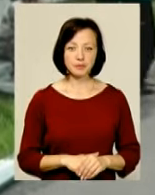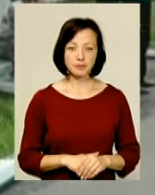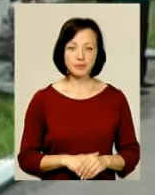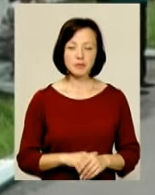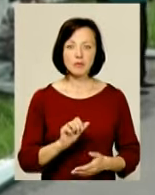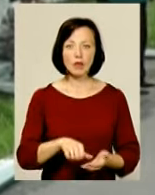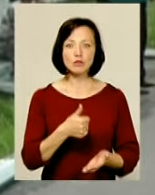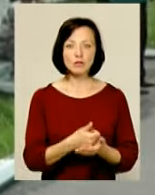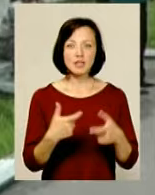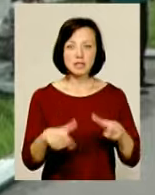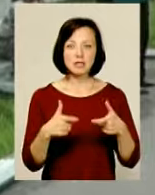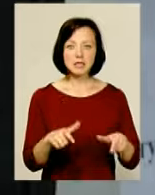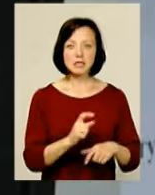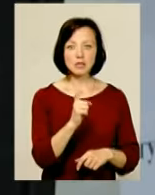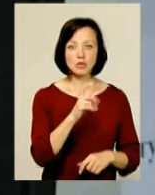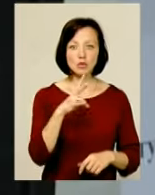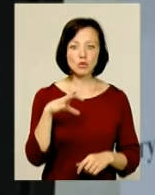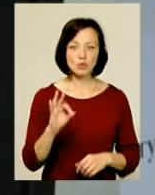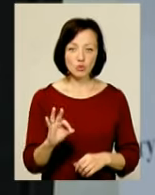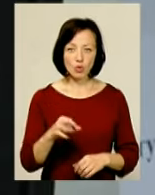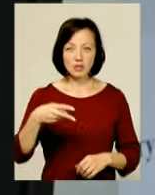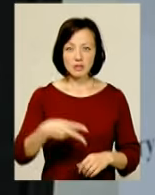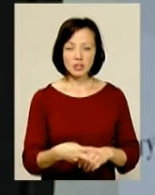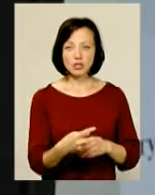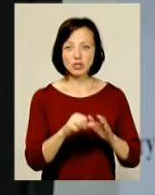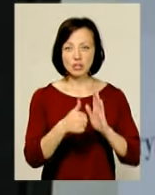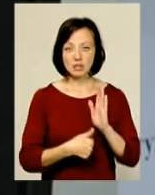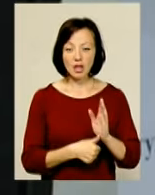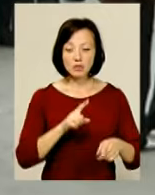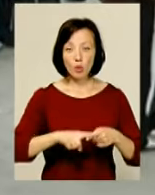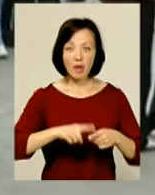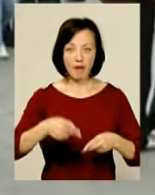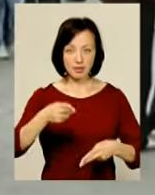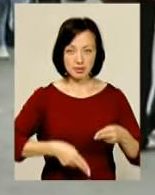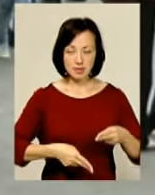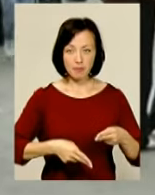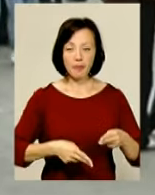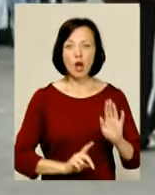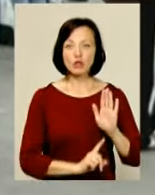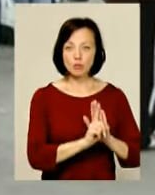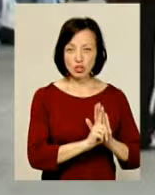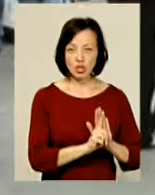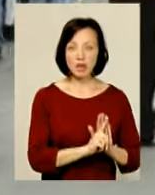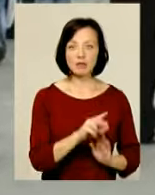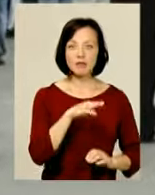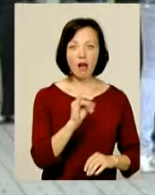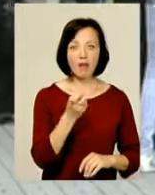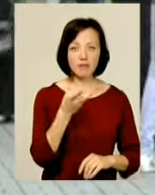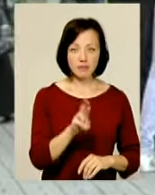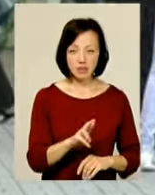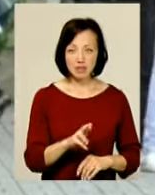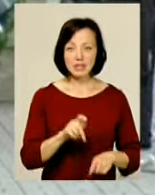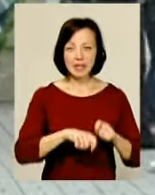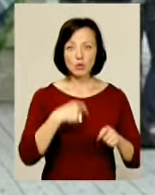Основна сесія ЗНО-2016 добігає кінця. Нагадаю, розпочалася вона ще у травні із